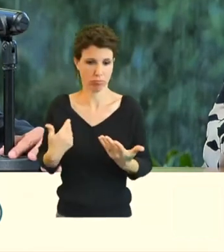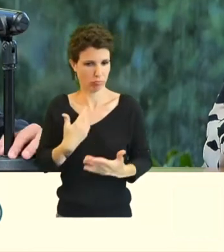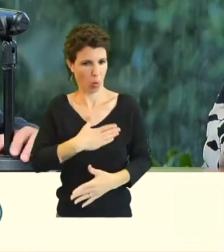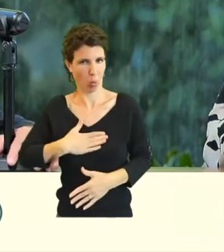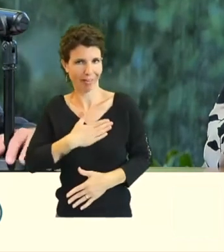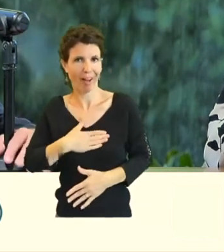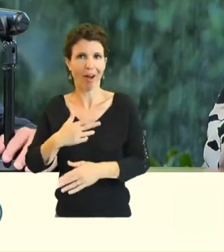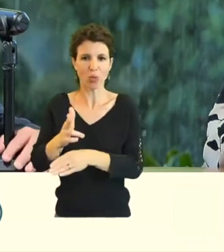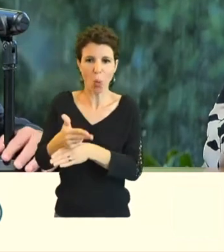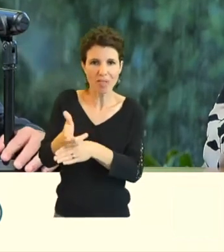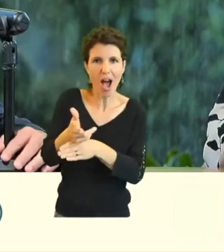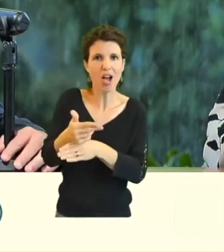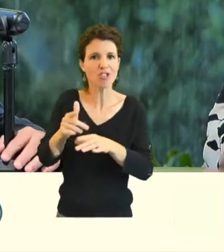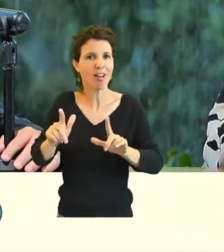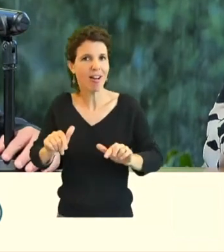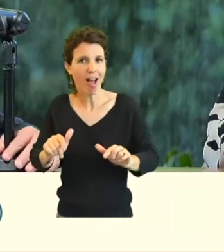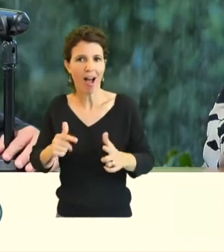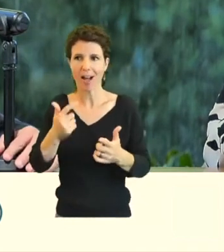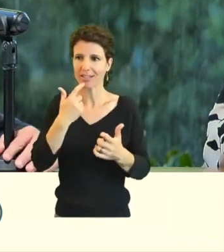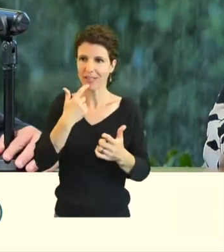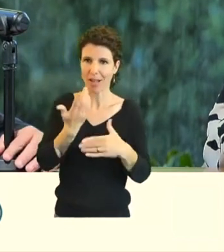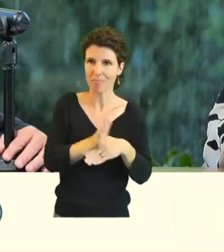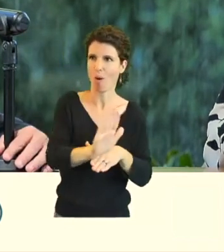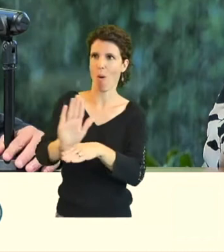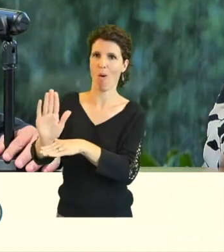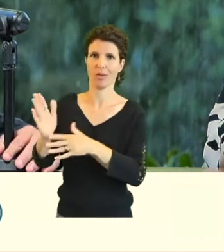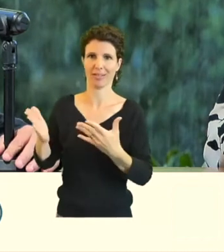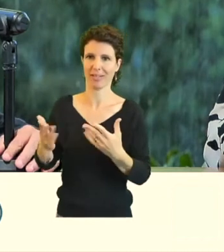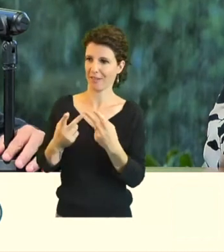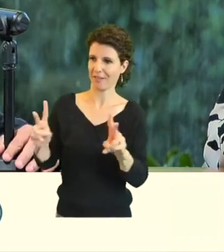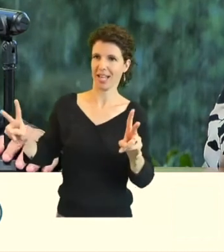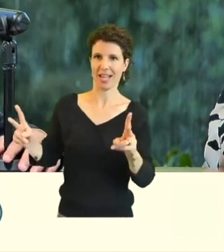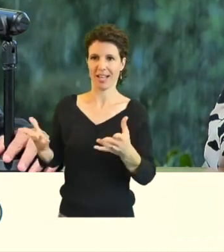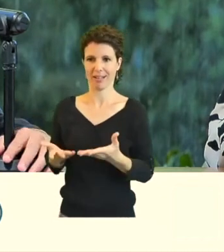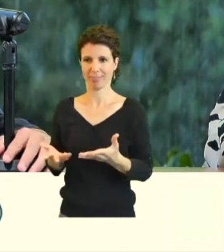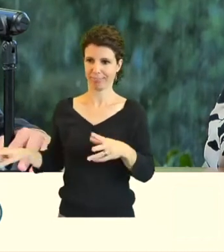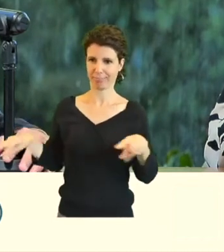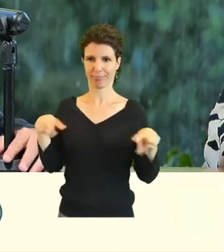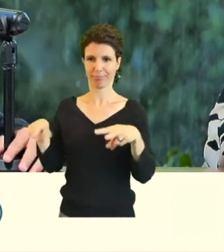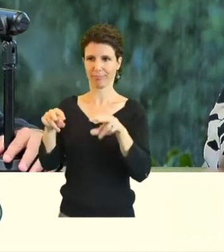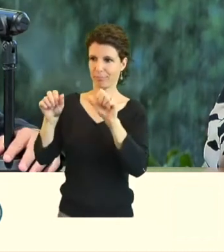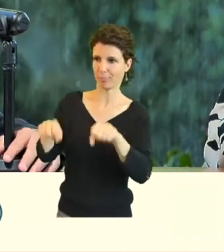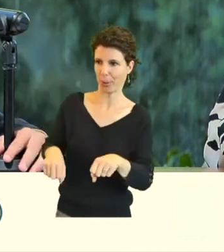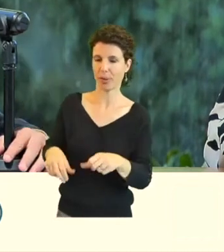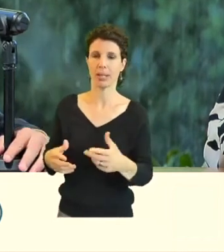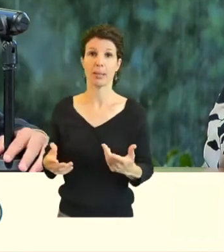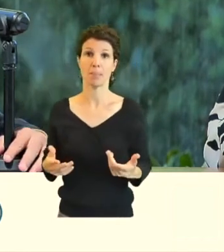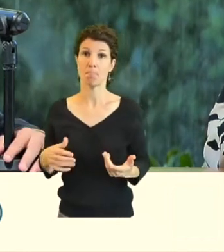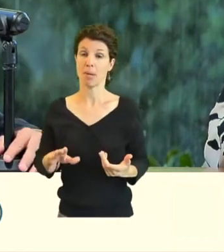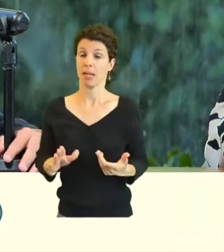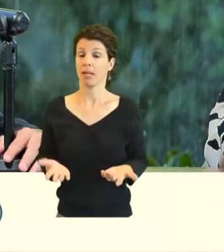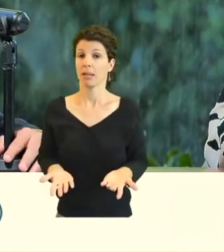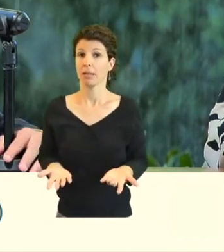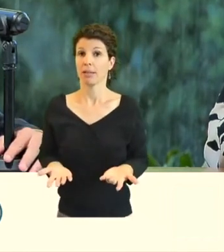permettra de faire connaître le site, ça permettra aussi à la ville de devenir voyageur bon monde. Mais le sujet, c'est